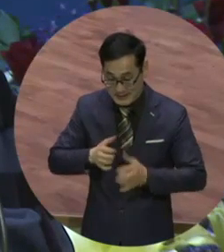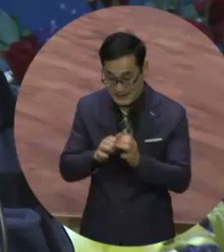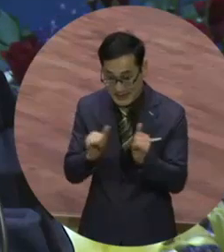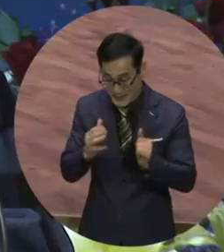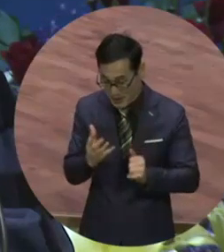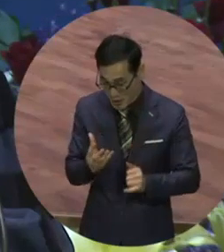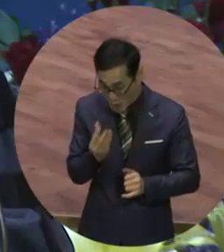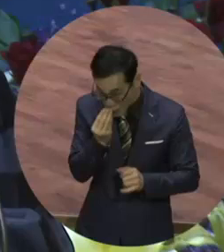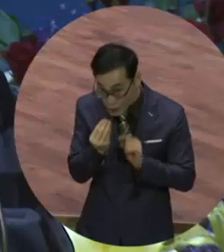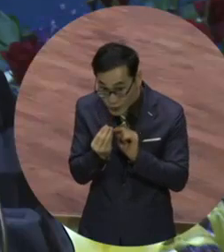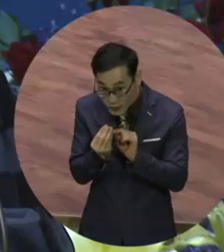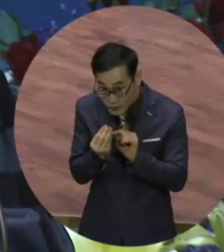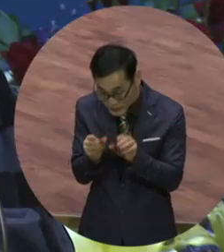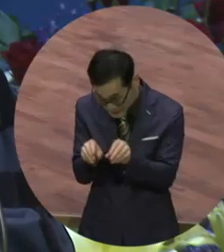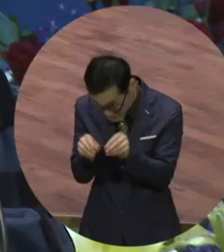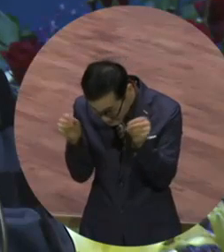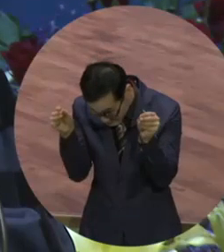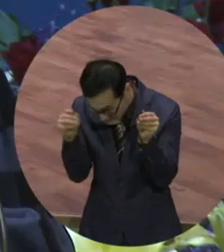더러운 누더기다 그랬어요.